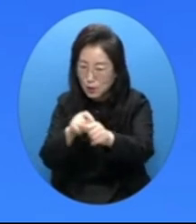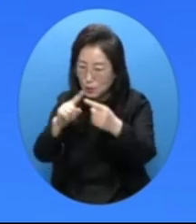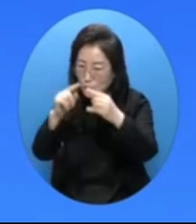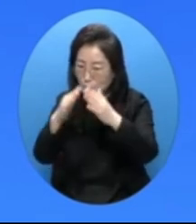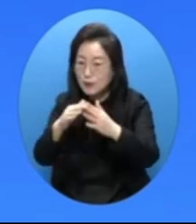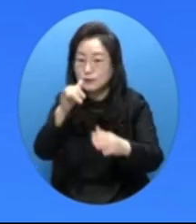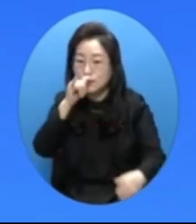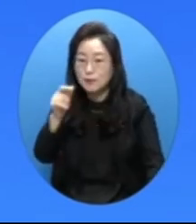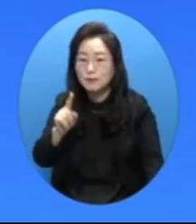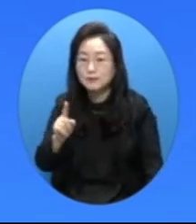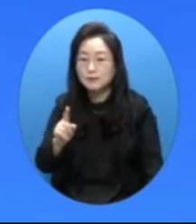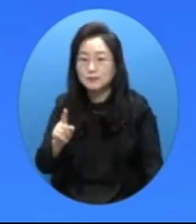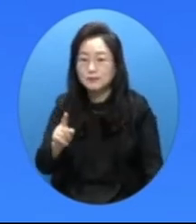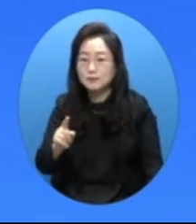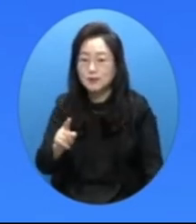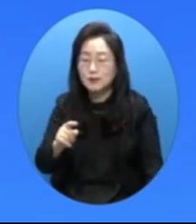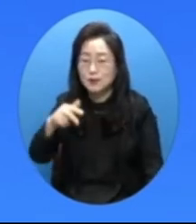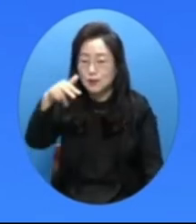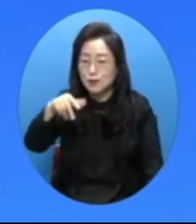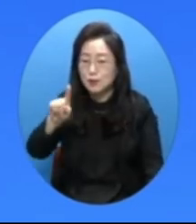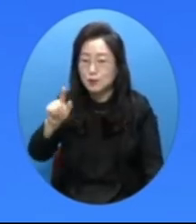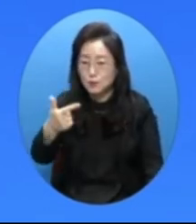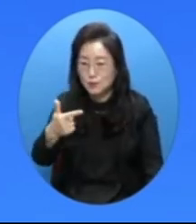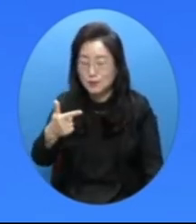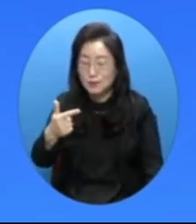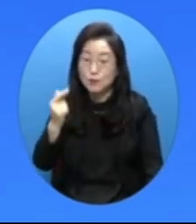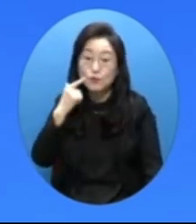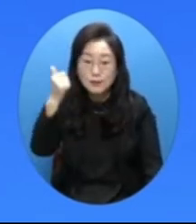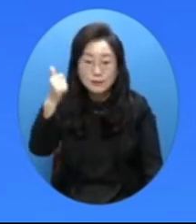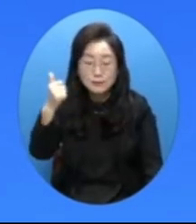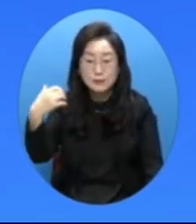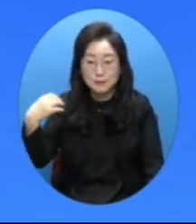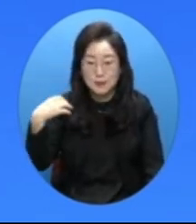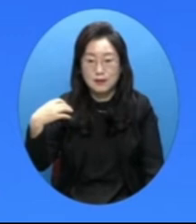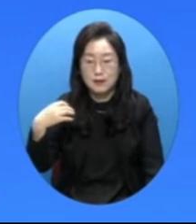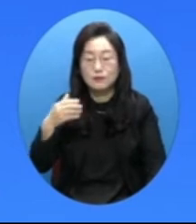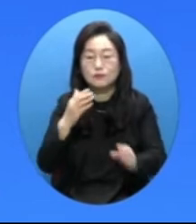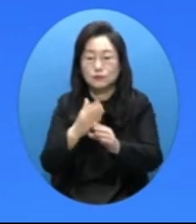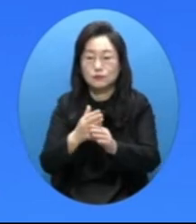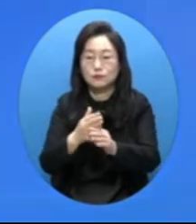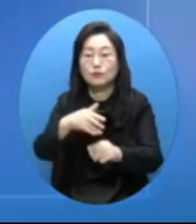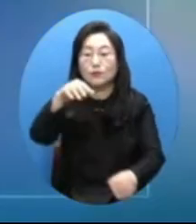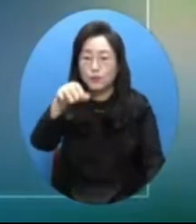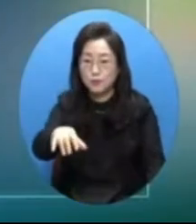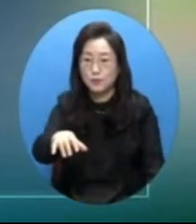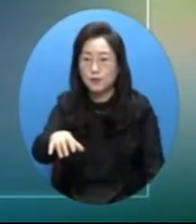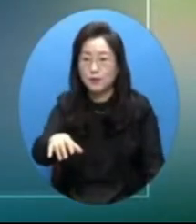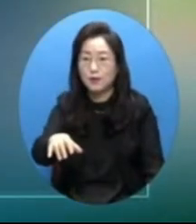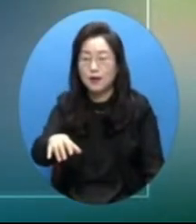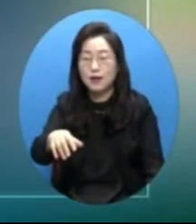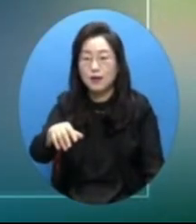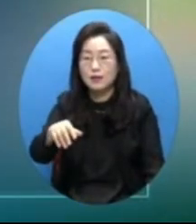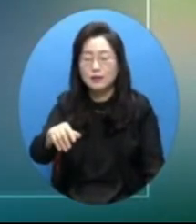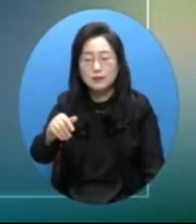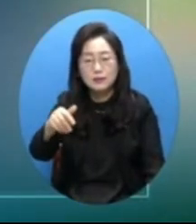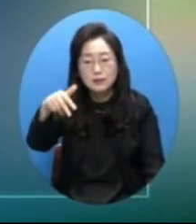이 죄로 쓴 목사님의 교회인데 이 목사님